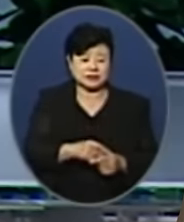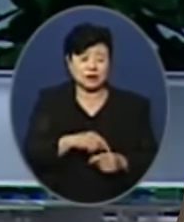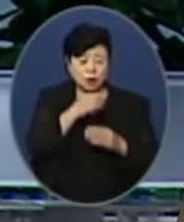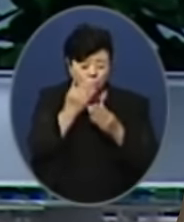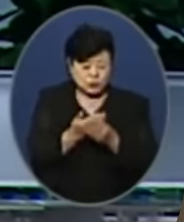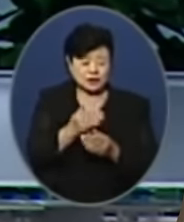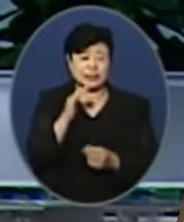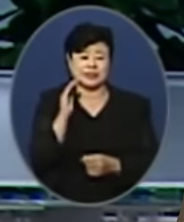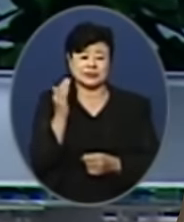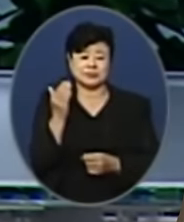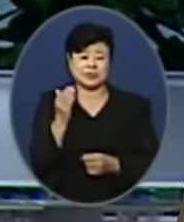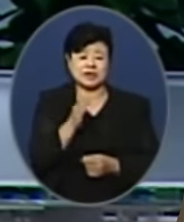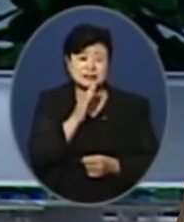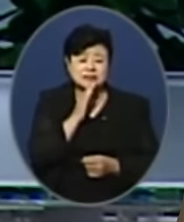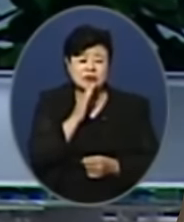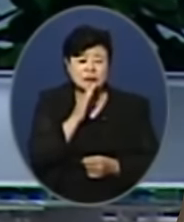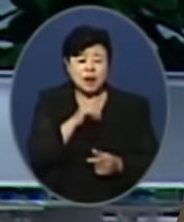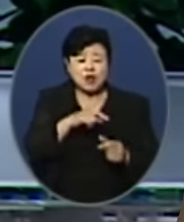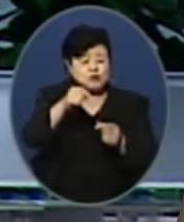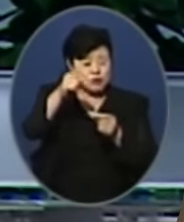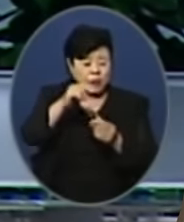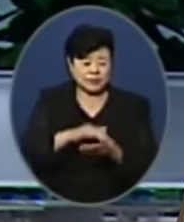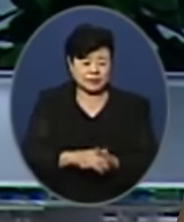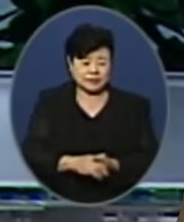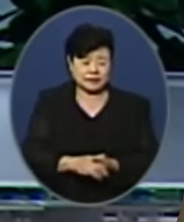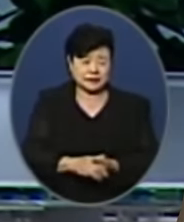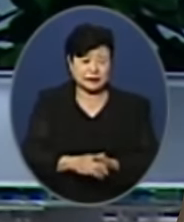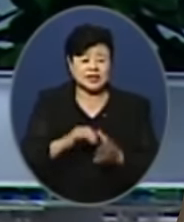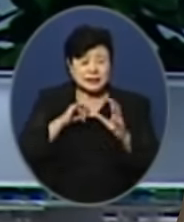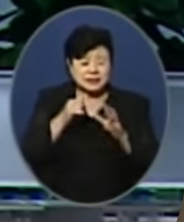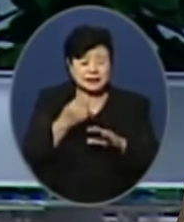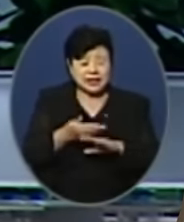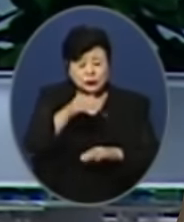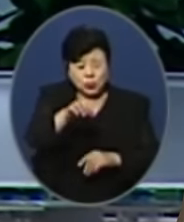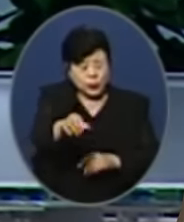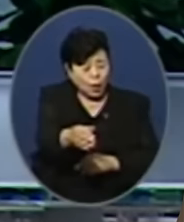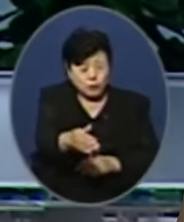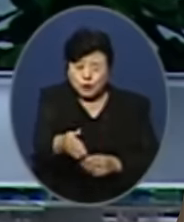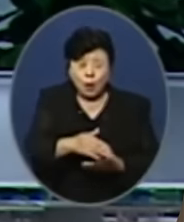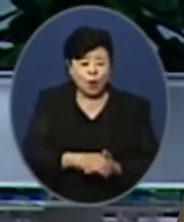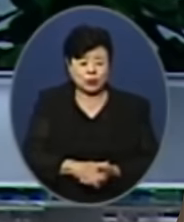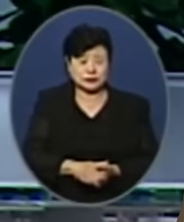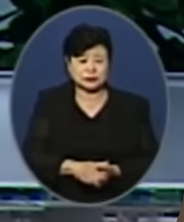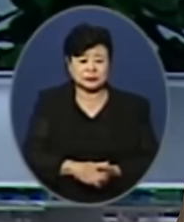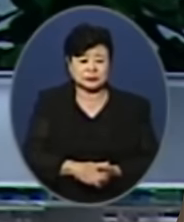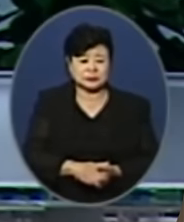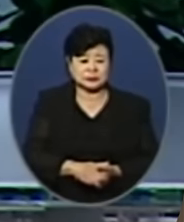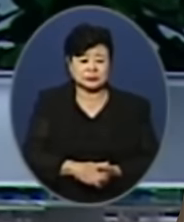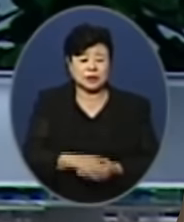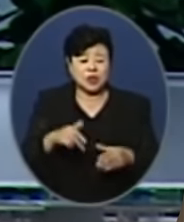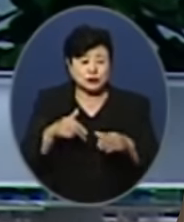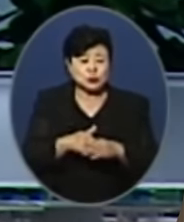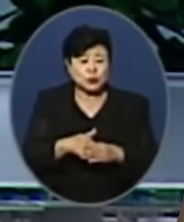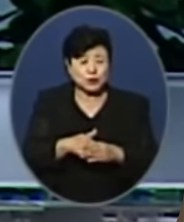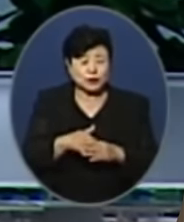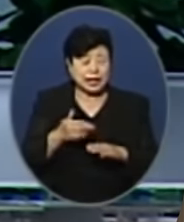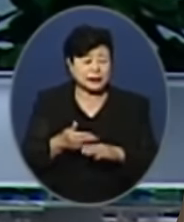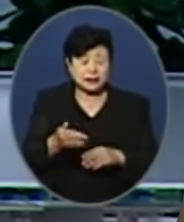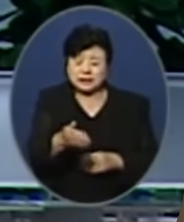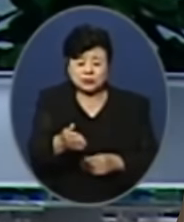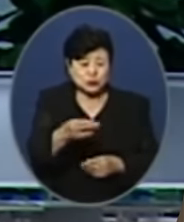되었습니다. 정말로 이런 구원은 이 세상 어느 곳에 가도 찾을 수가 없습니다. 어느 종교에도 찾을 수 없는